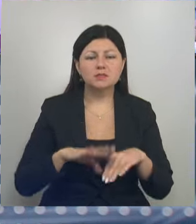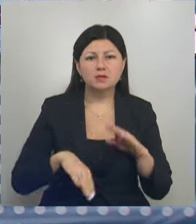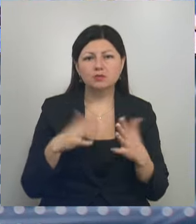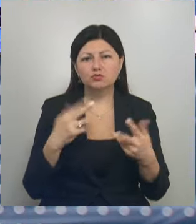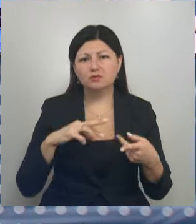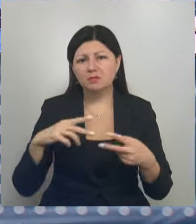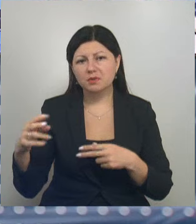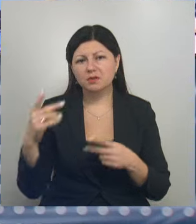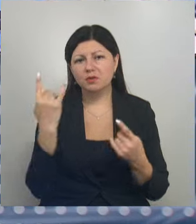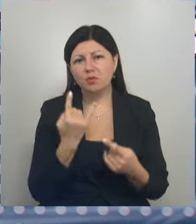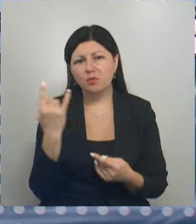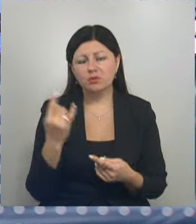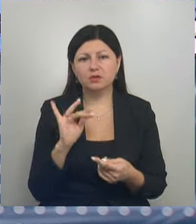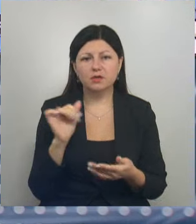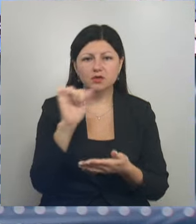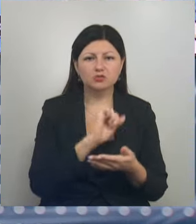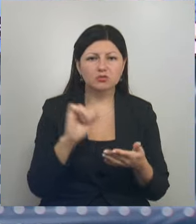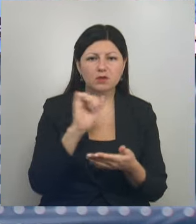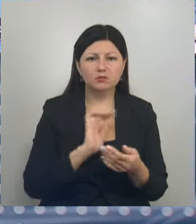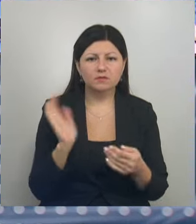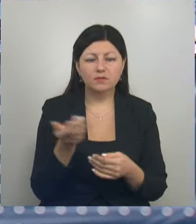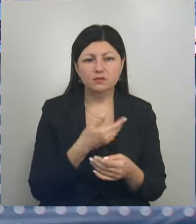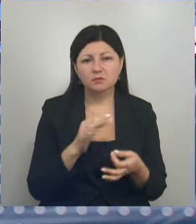заменили окна и частично штукатурили фасад.